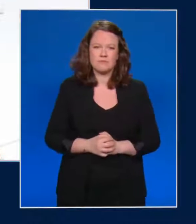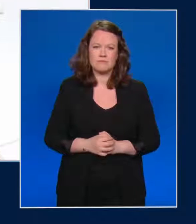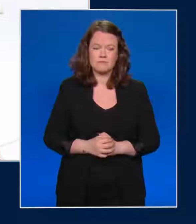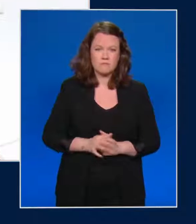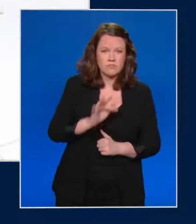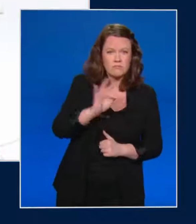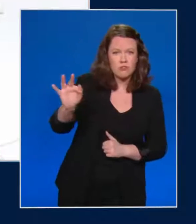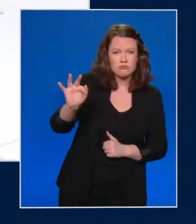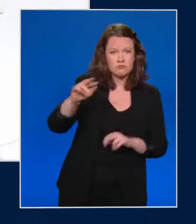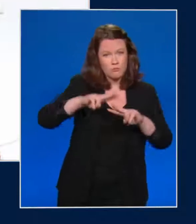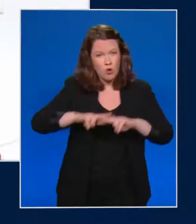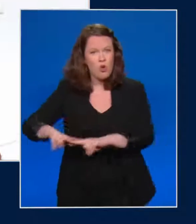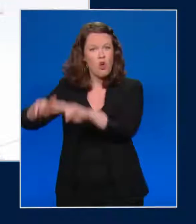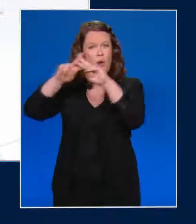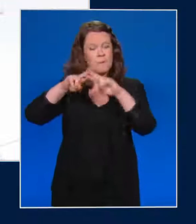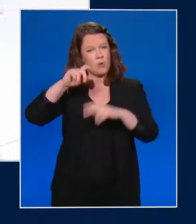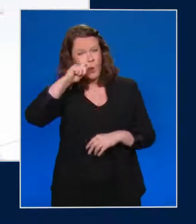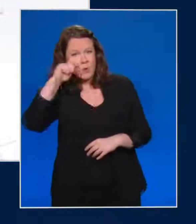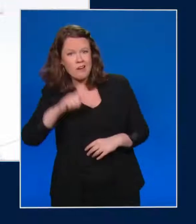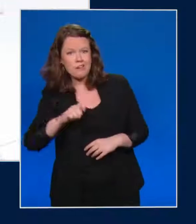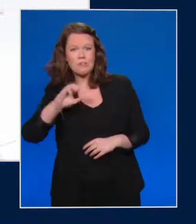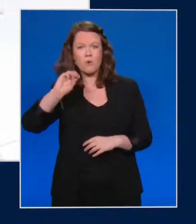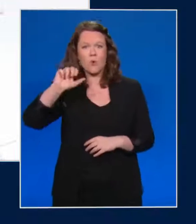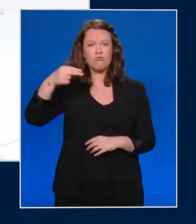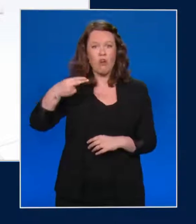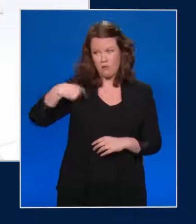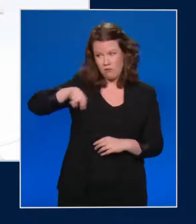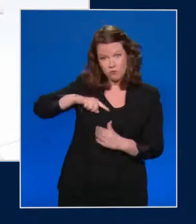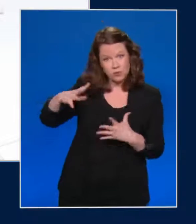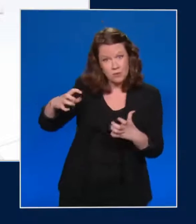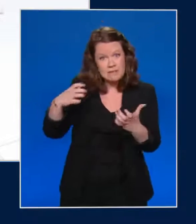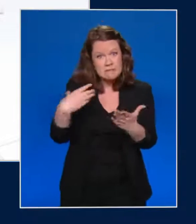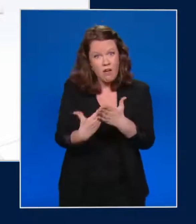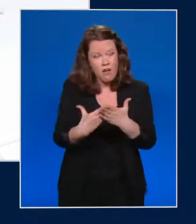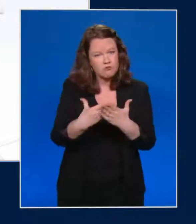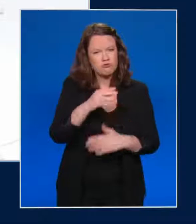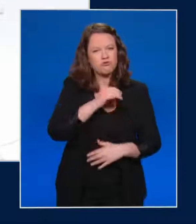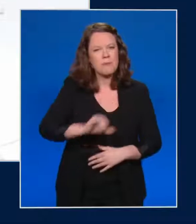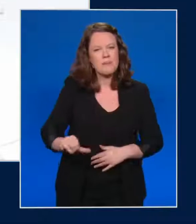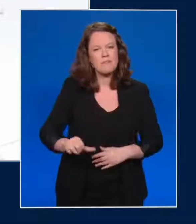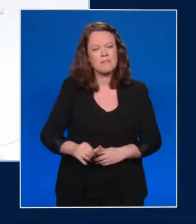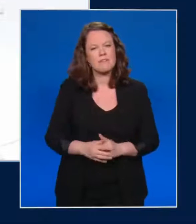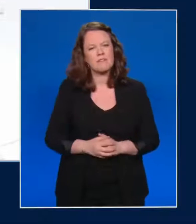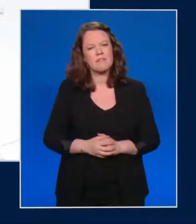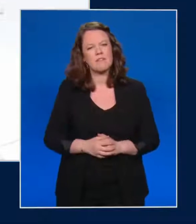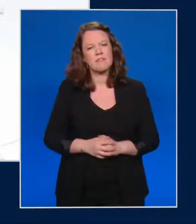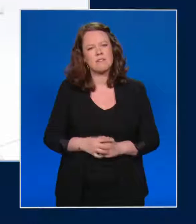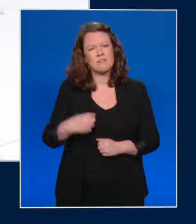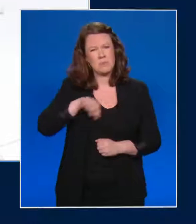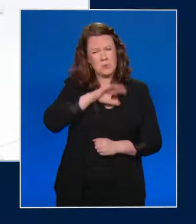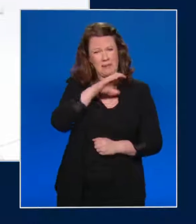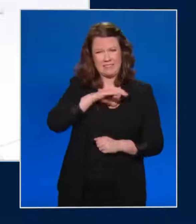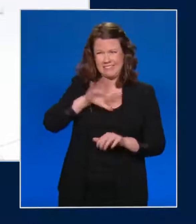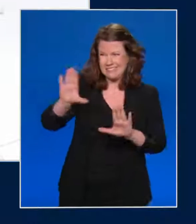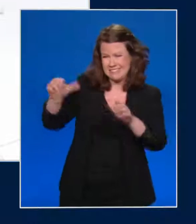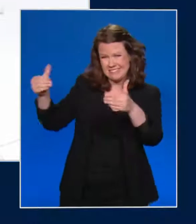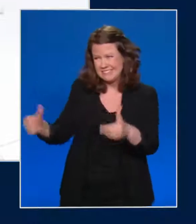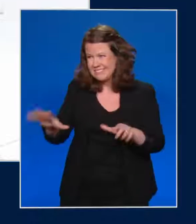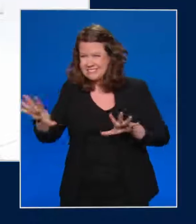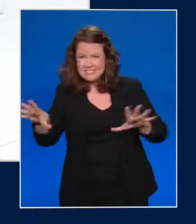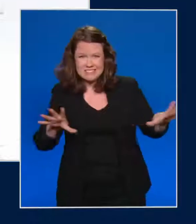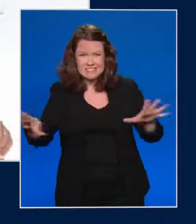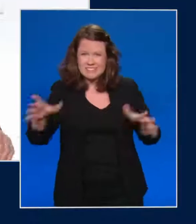ni l'ukraine ni l'alliance atlantique n'ont voulu cette guerre nous avons au contraire tout fait pour l'éviter vous